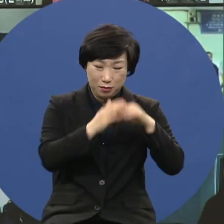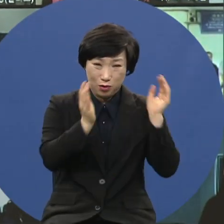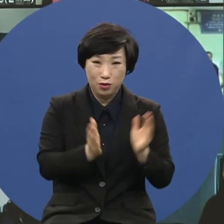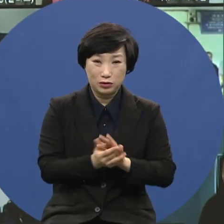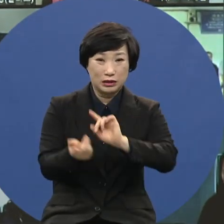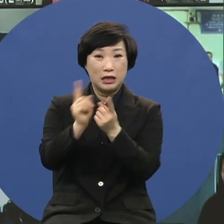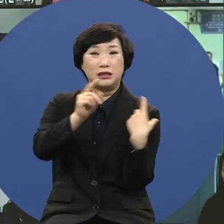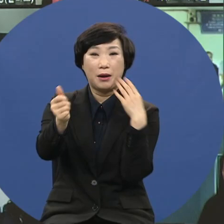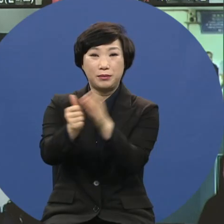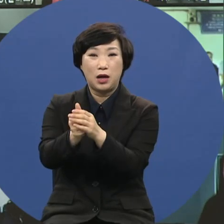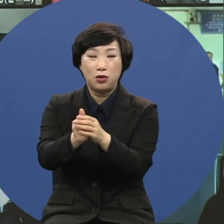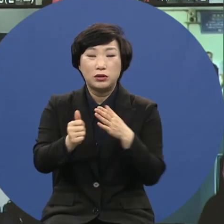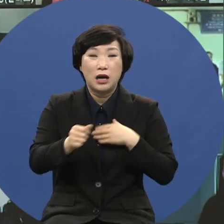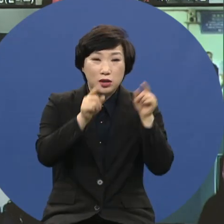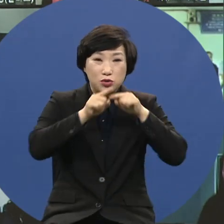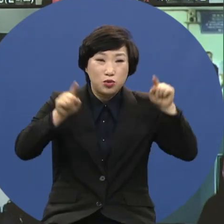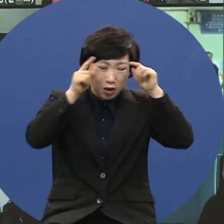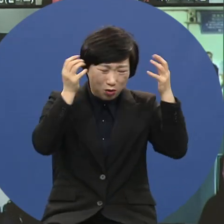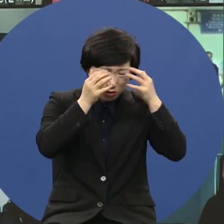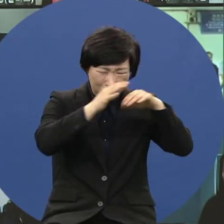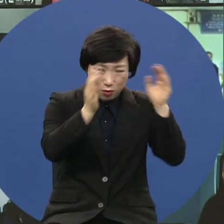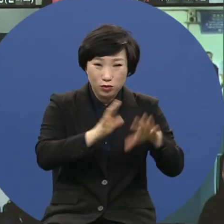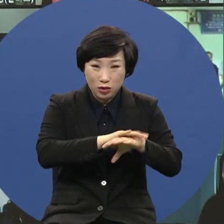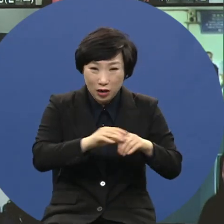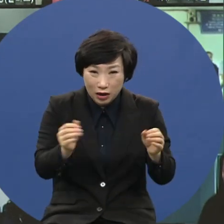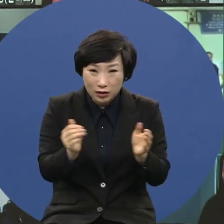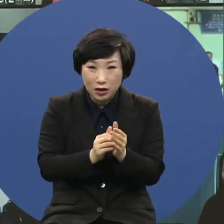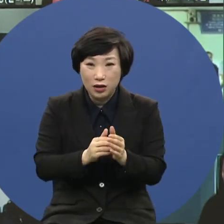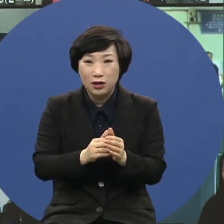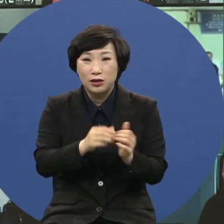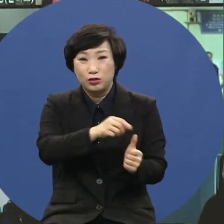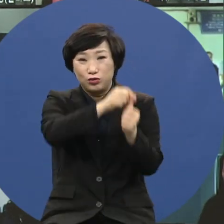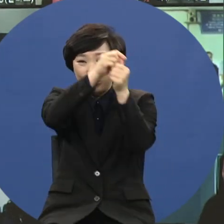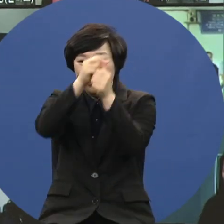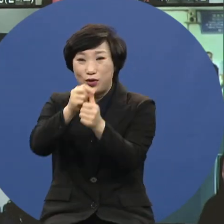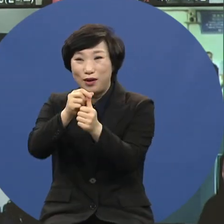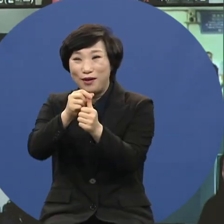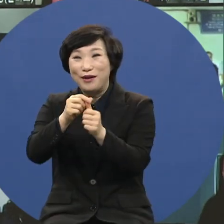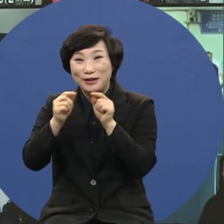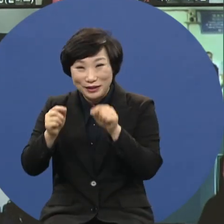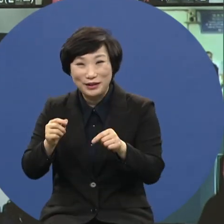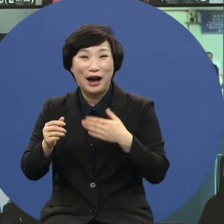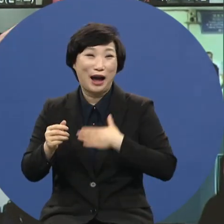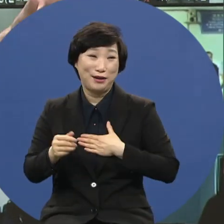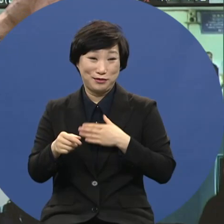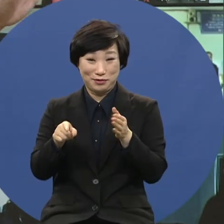나를 구원해 주셨다고 할 때 이 사실을 보고 믿는 분 아멘 합시다.